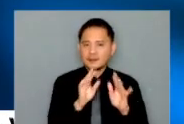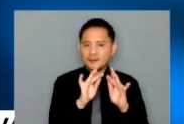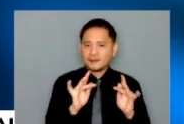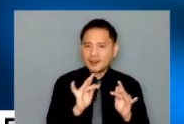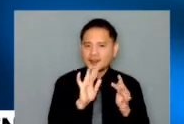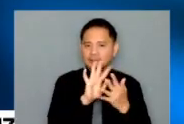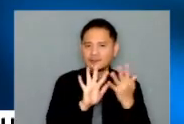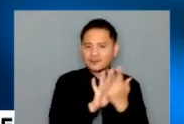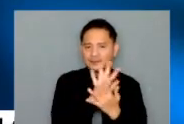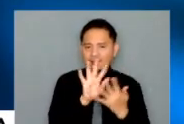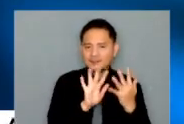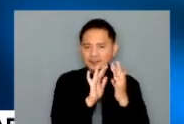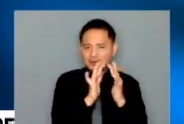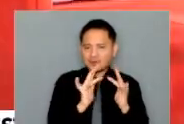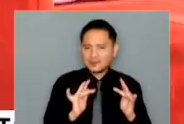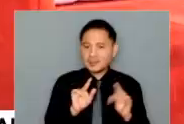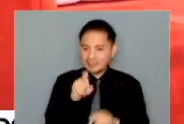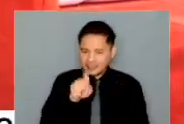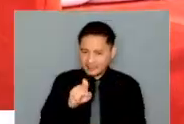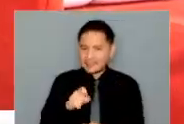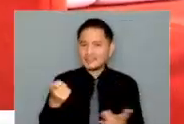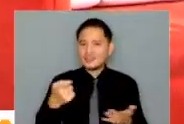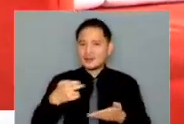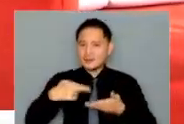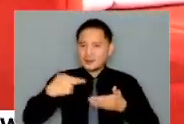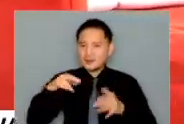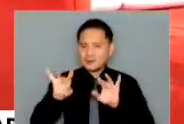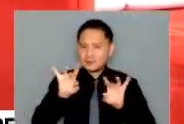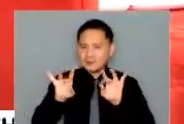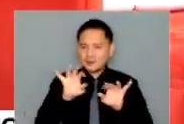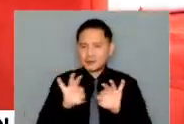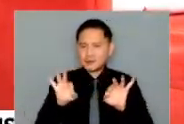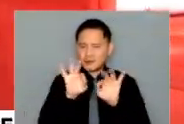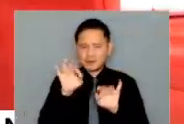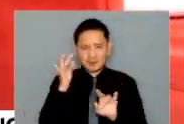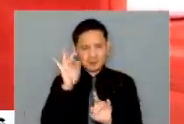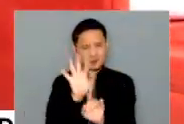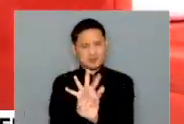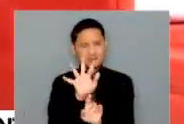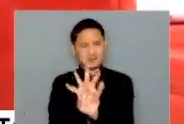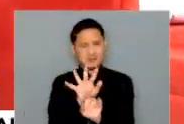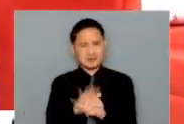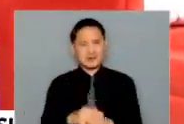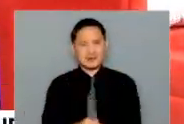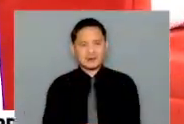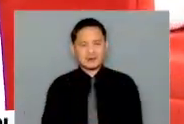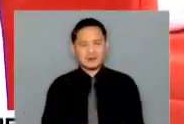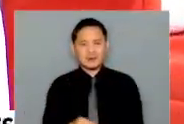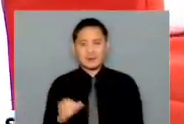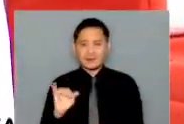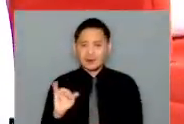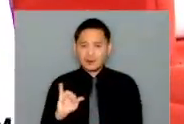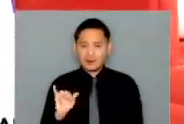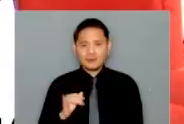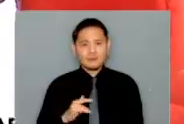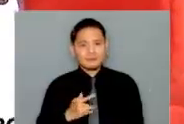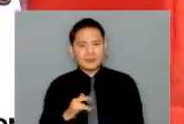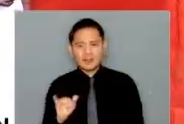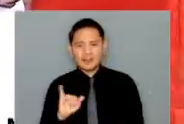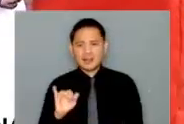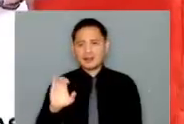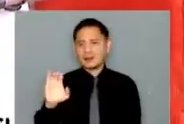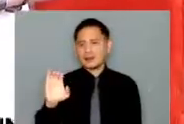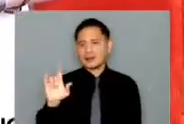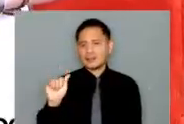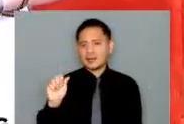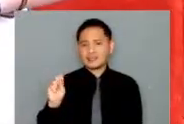di pa tayo nag-meet. Sayang. Pero kasi usong-uso, at hindi lang yun, feeling ko, uso na siya, classic pa siya. Yes. Pero ano